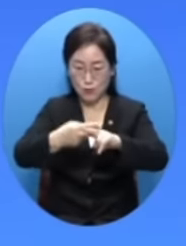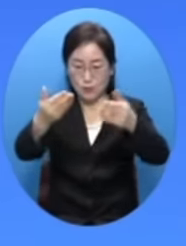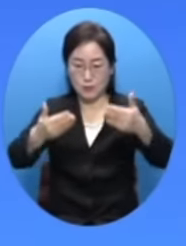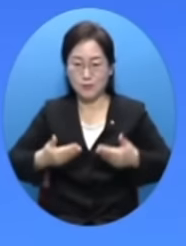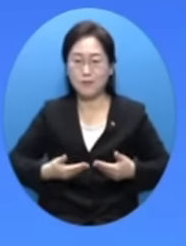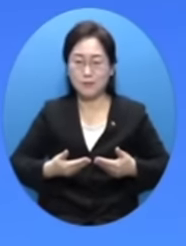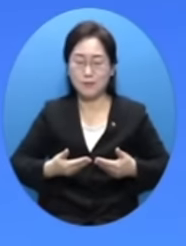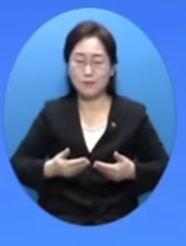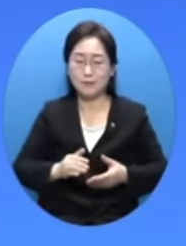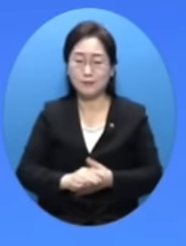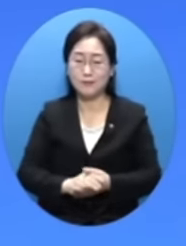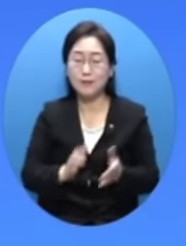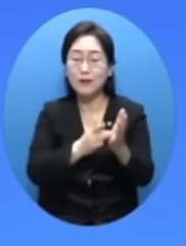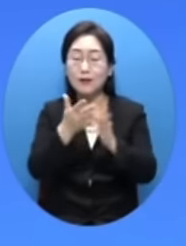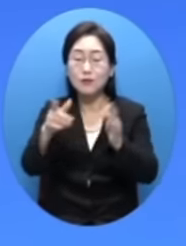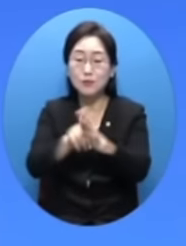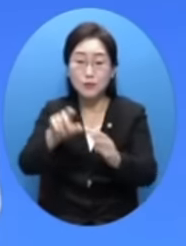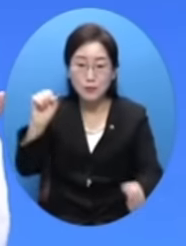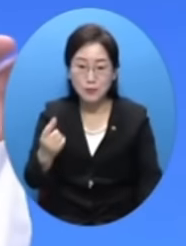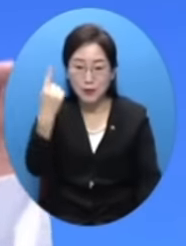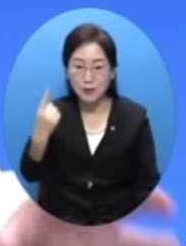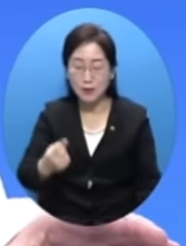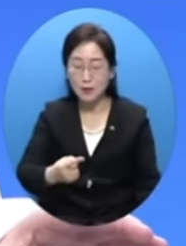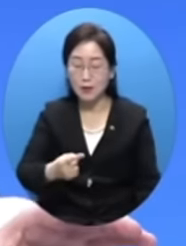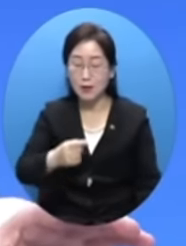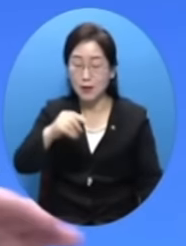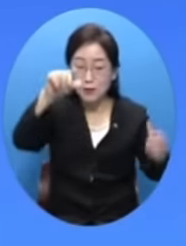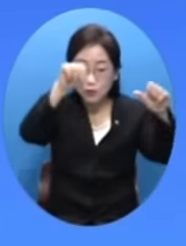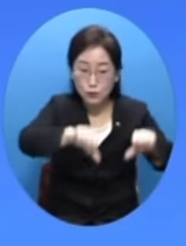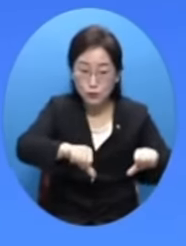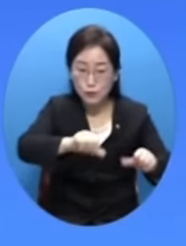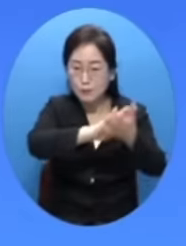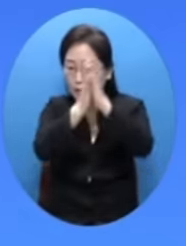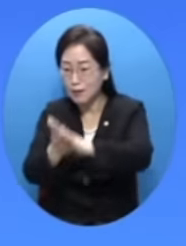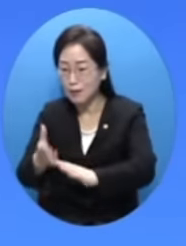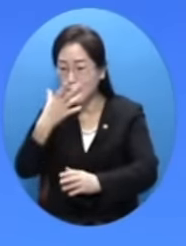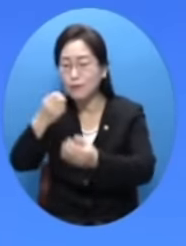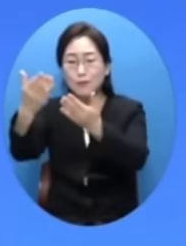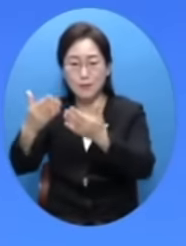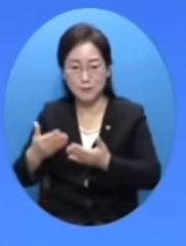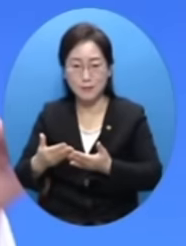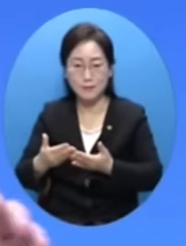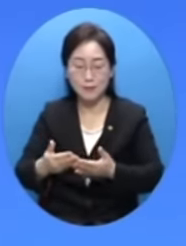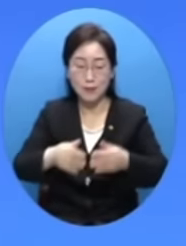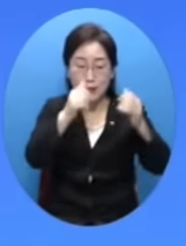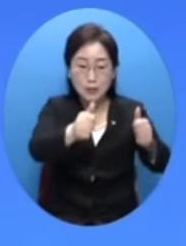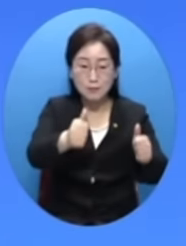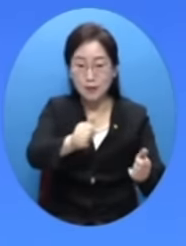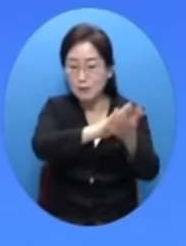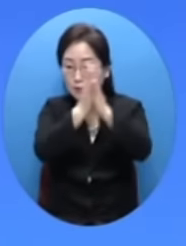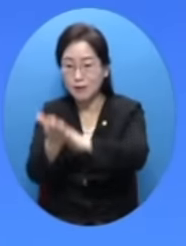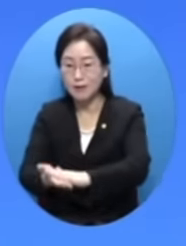주어진 것입니다. 예수님은 그 순간 저주받은 인생에서 복받은 인생이 되고 실패자에서 우리는 승리자로